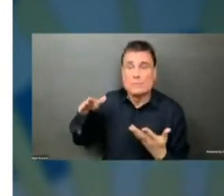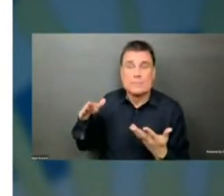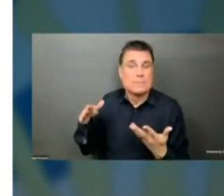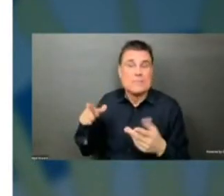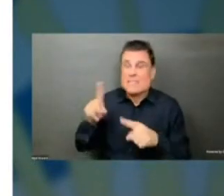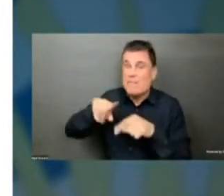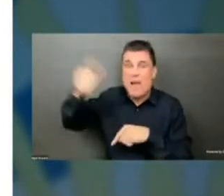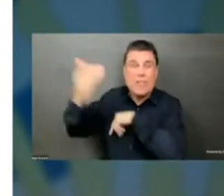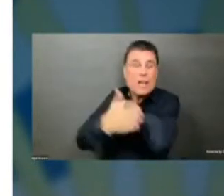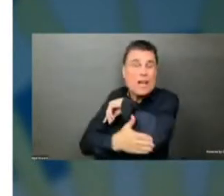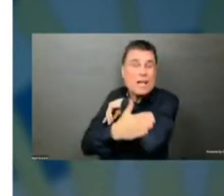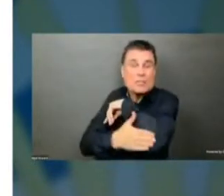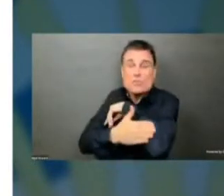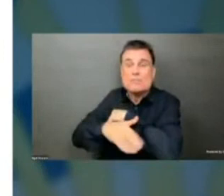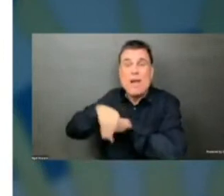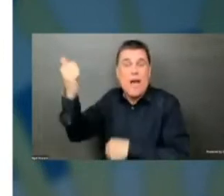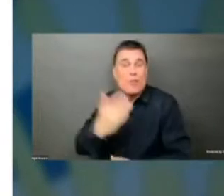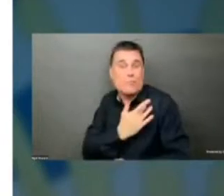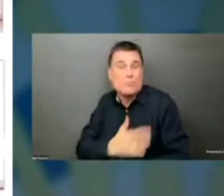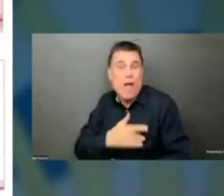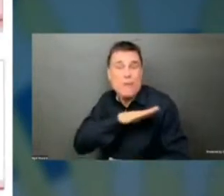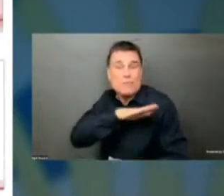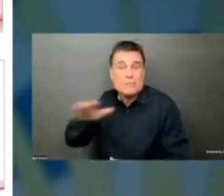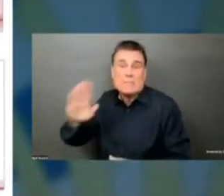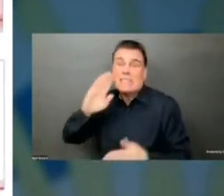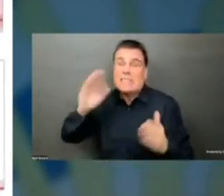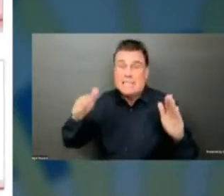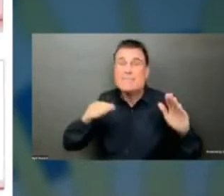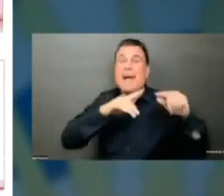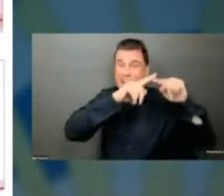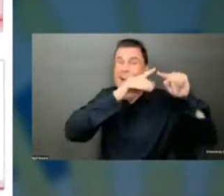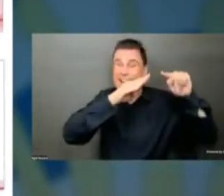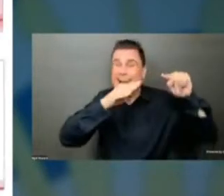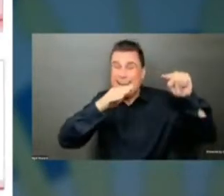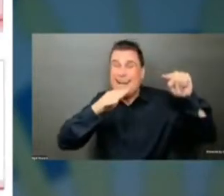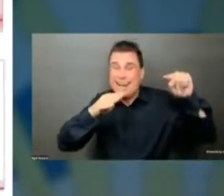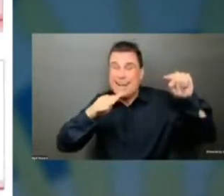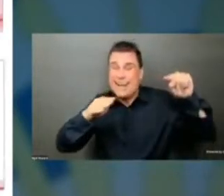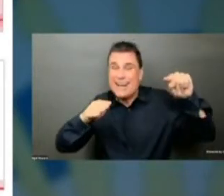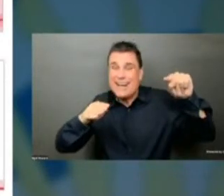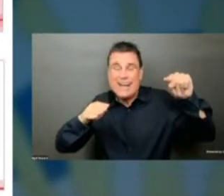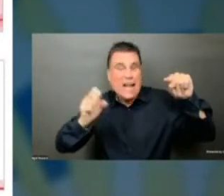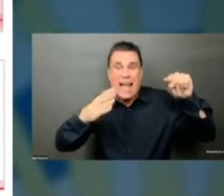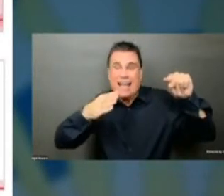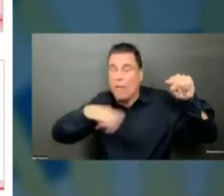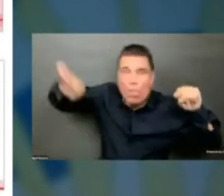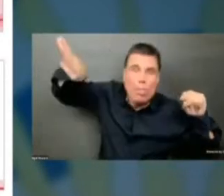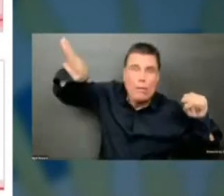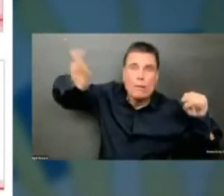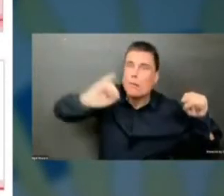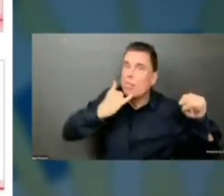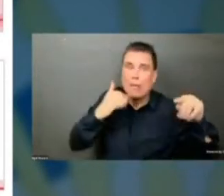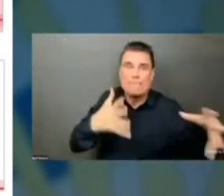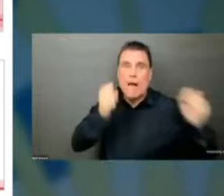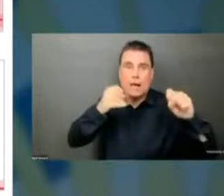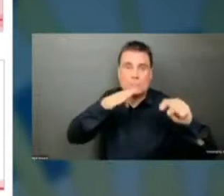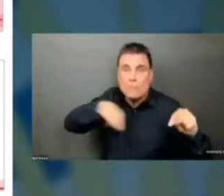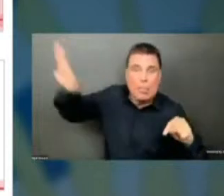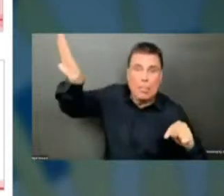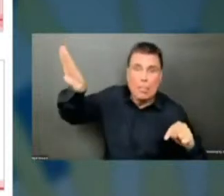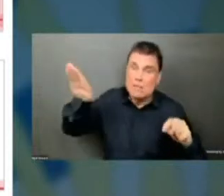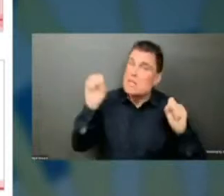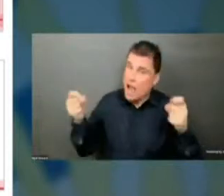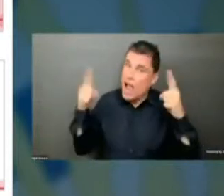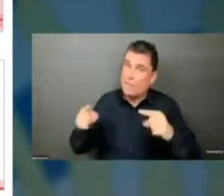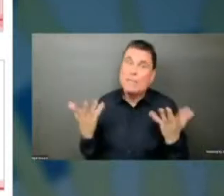虚的 rapid 这个就是 period 只 of 要是 time. 我 And 们 when 一 we 放 look 松 at the 马上就 models 快速的往上走 describing 这个也 these 是各 trends 个卫生 by 局 health 下的这 authority, 个